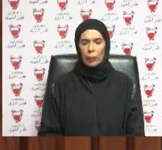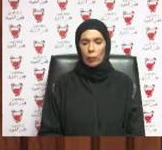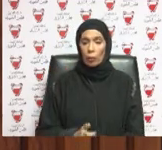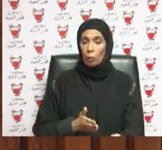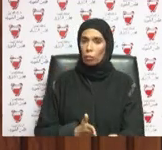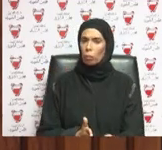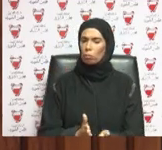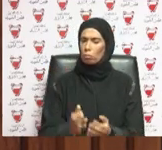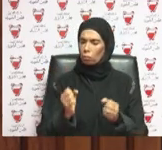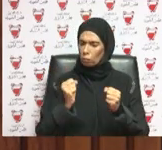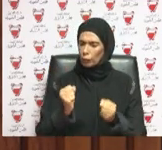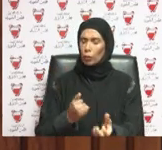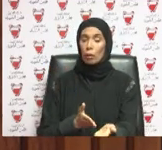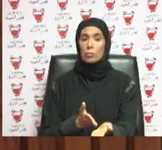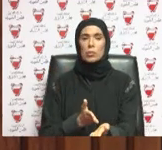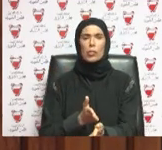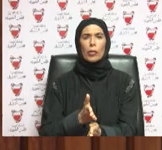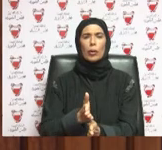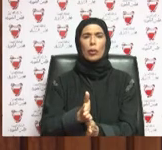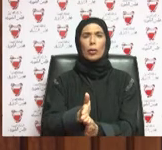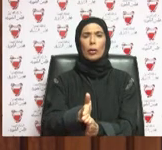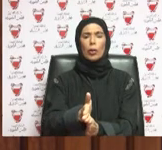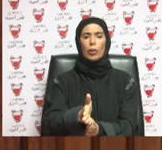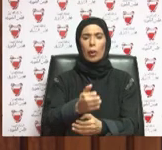ونهج قويم ومبادئ راسخة،